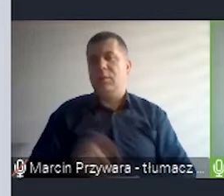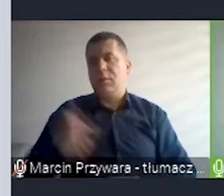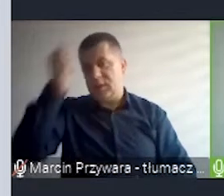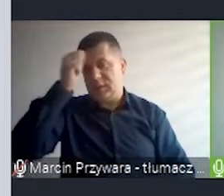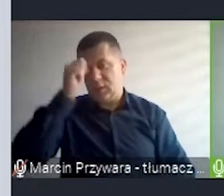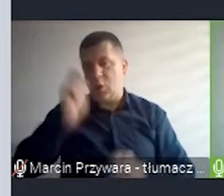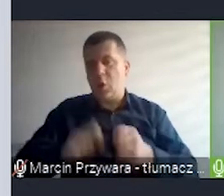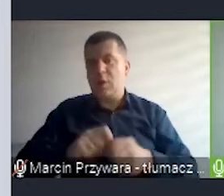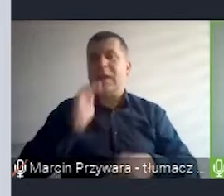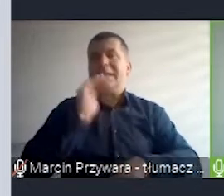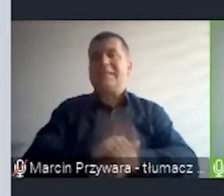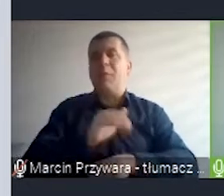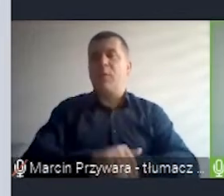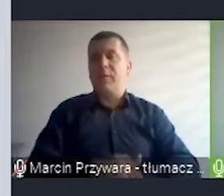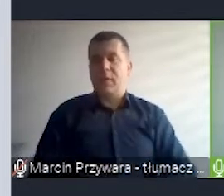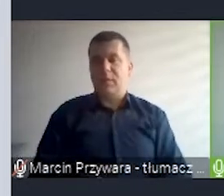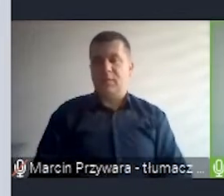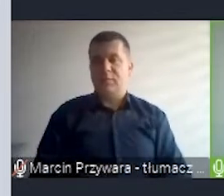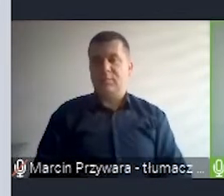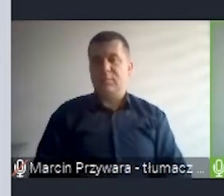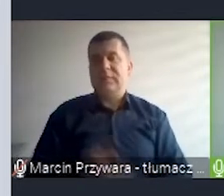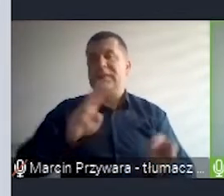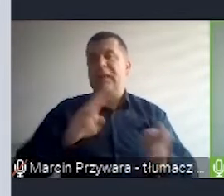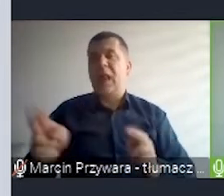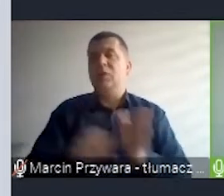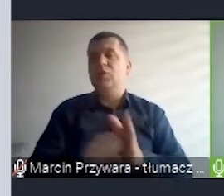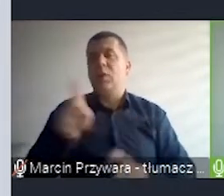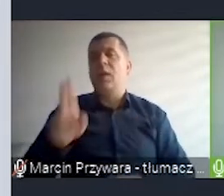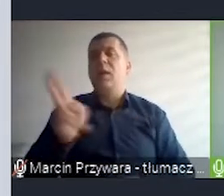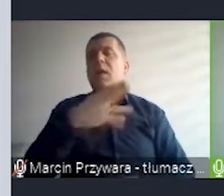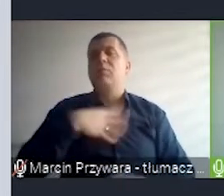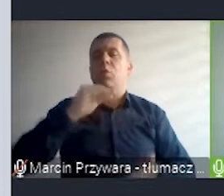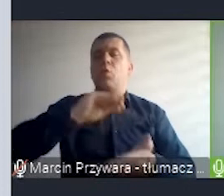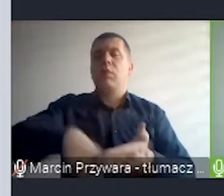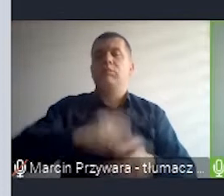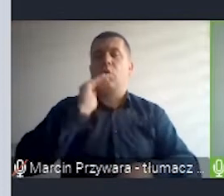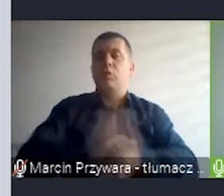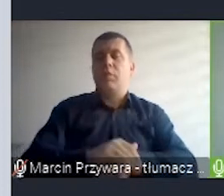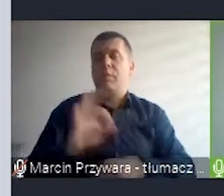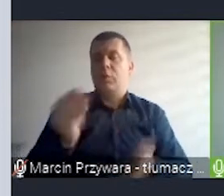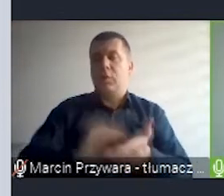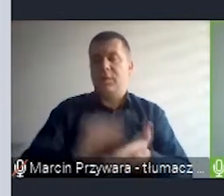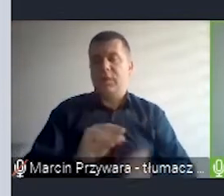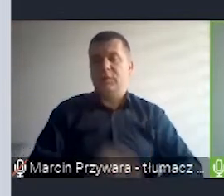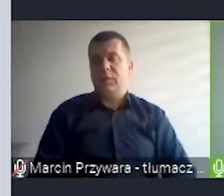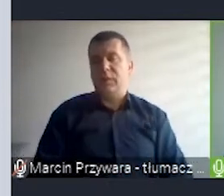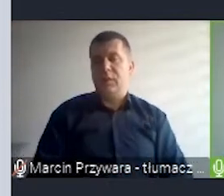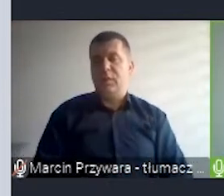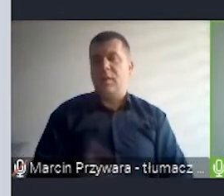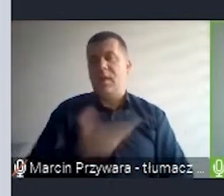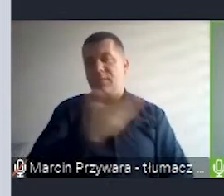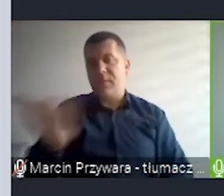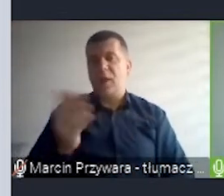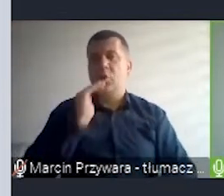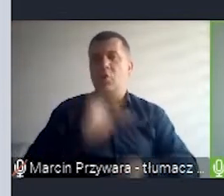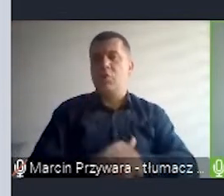nazywający się kontrolą zamówień. Zależnie od tego, kiedy podpisywaliście umowę o dofinansowanie, w Waszych